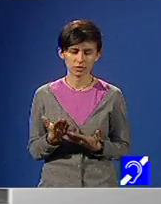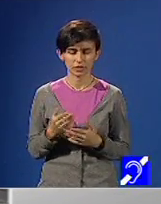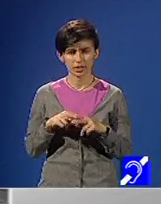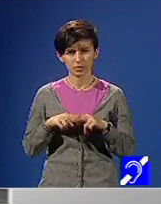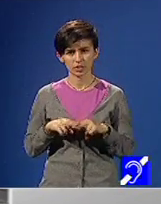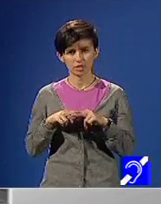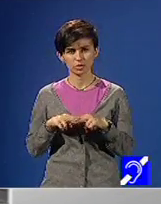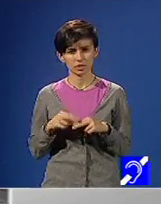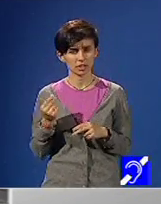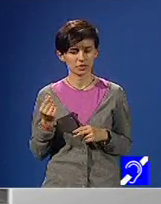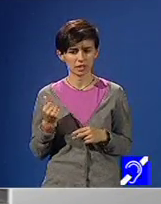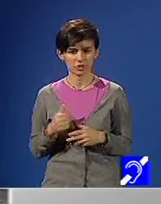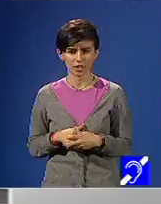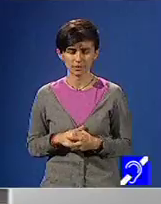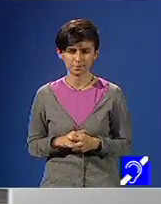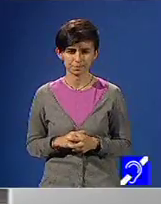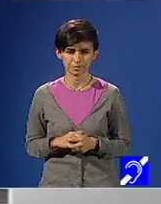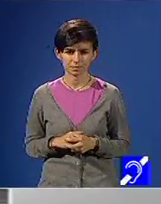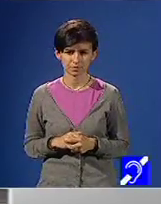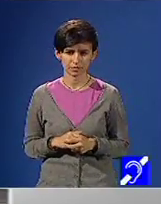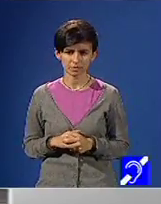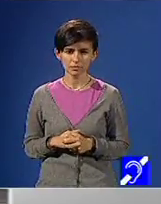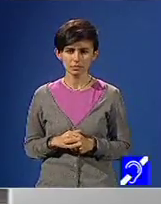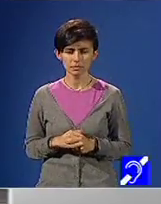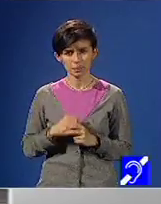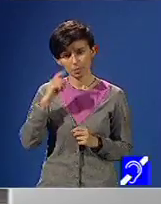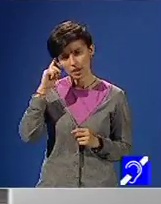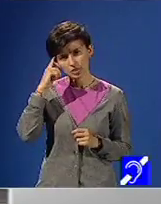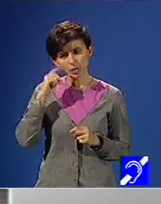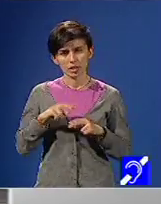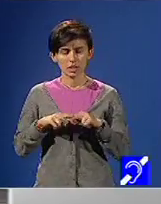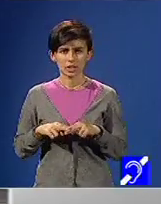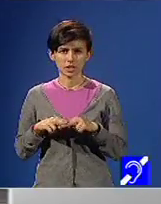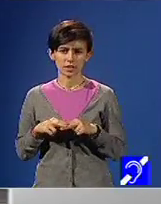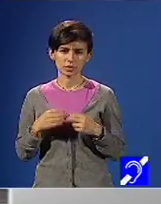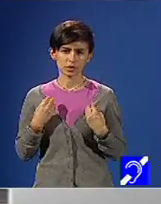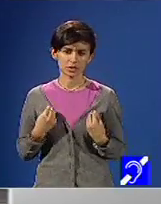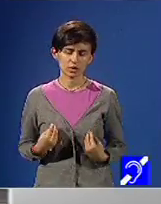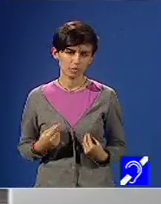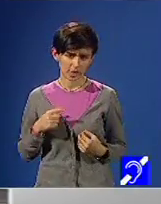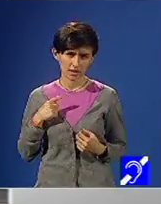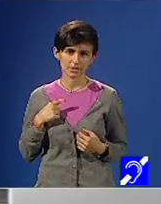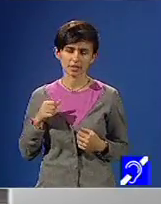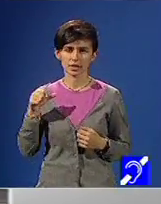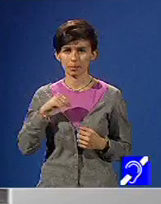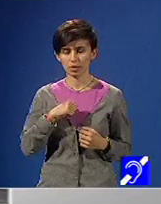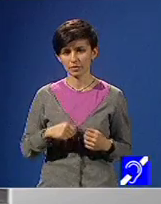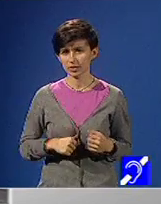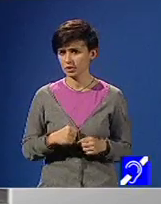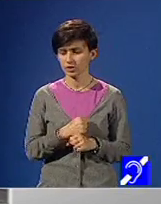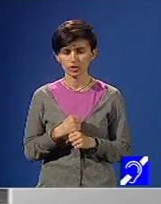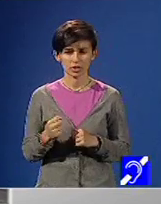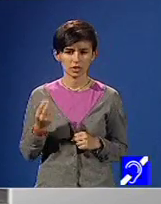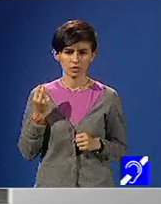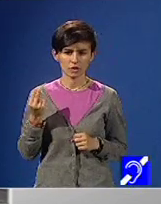resursele financiare. Pentru că știm cu toții, resurse umane există. Există profesioniști foarte buni, însă ei nu pot voluntaria